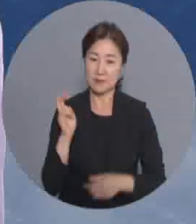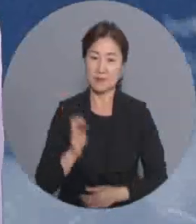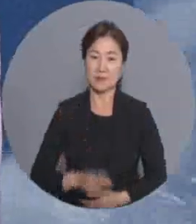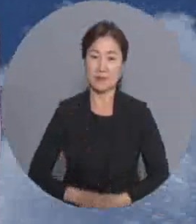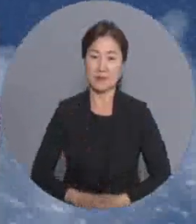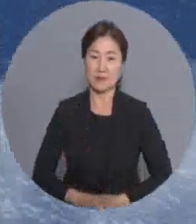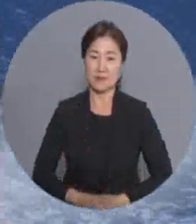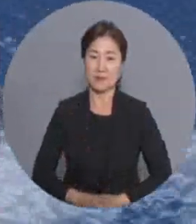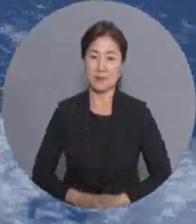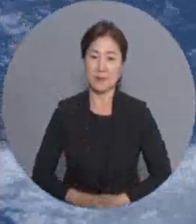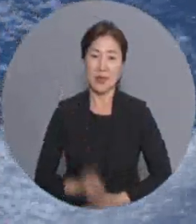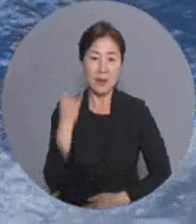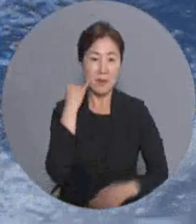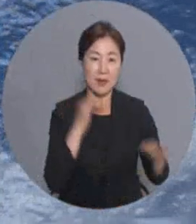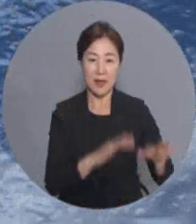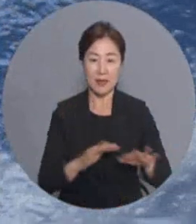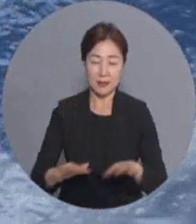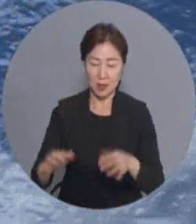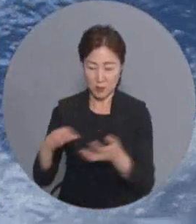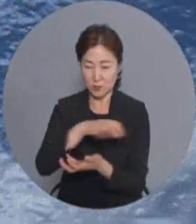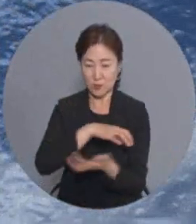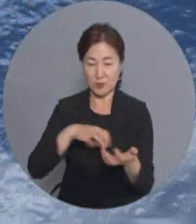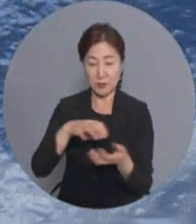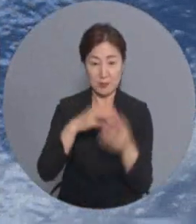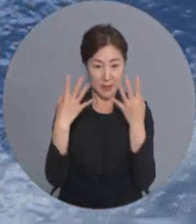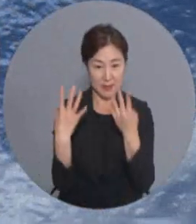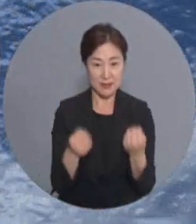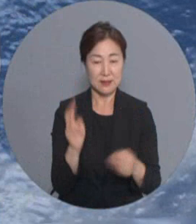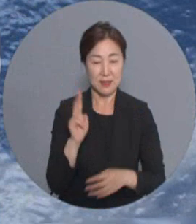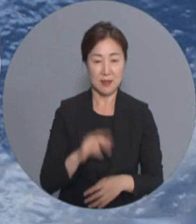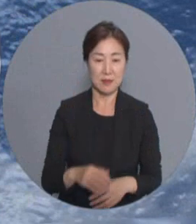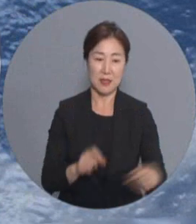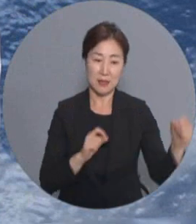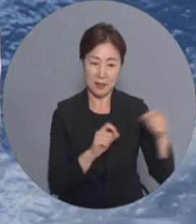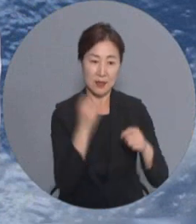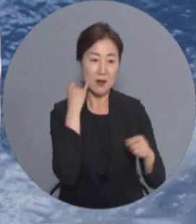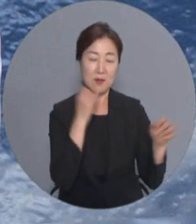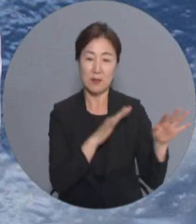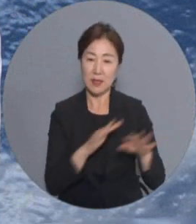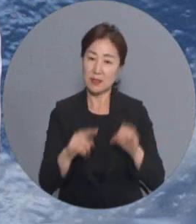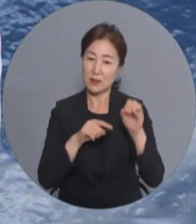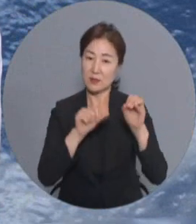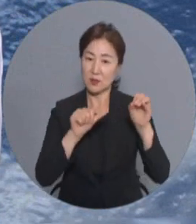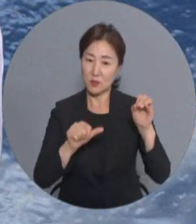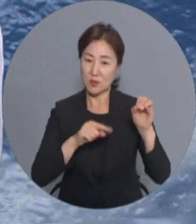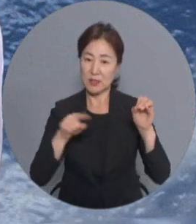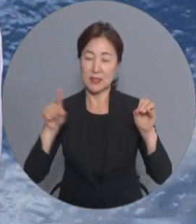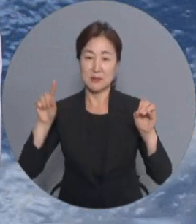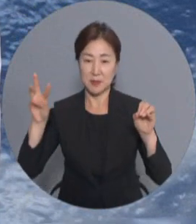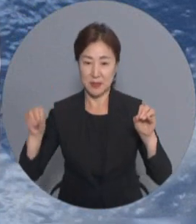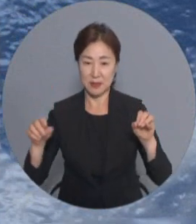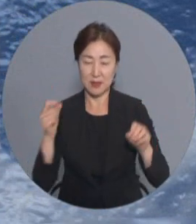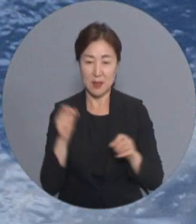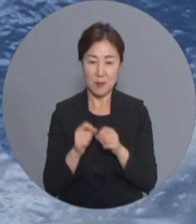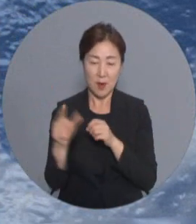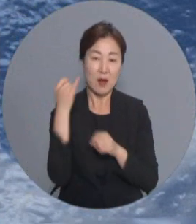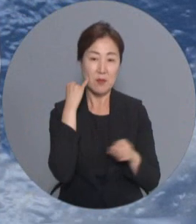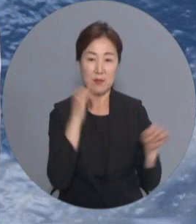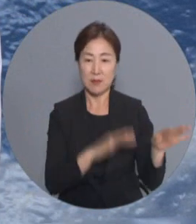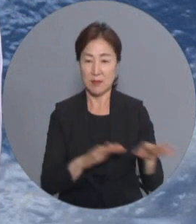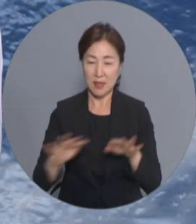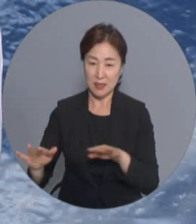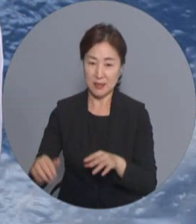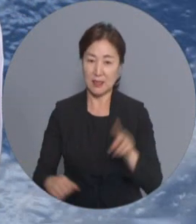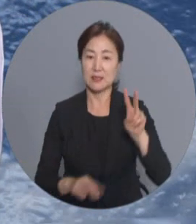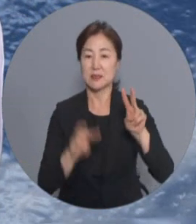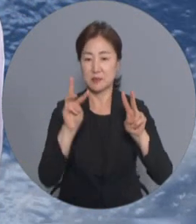보이겠습니다 해상에는 구름 많은 가운데 바다물 결은 남해서부 앞바다에서 0.5에서 1m 먼 바다에서는 최고